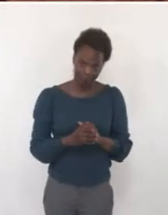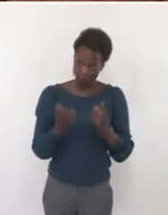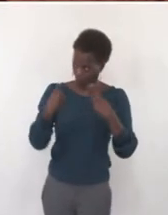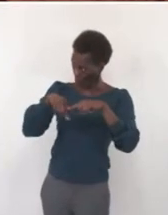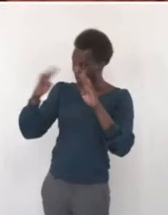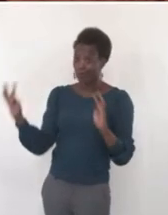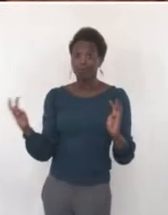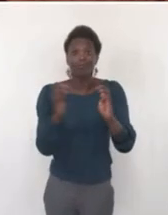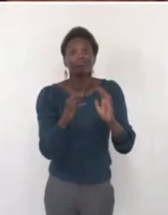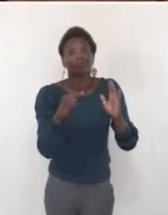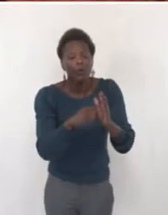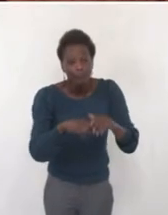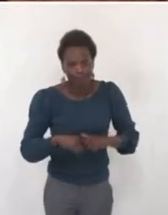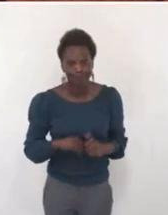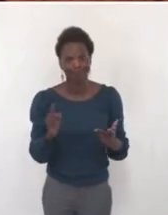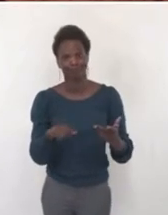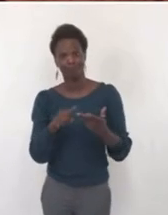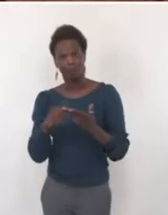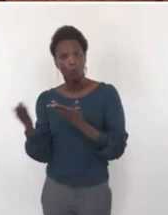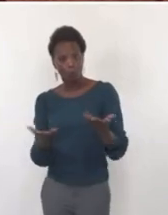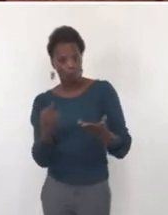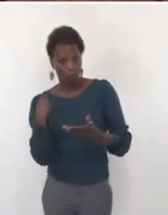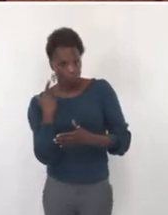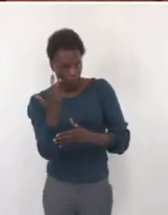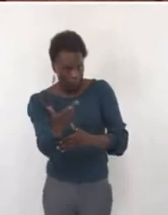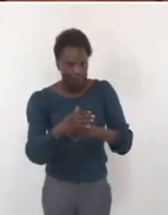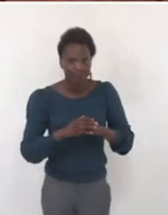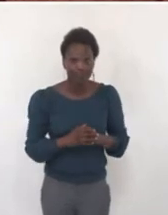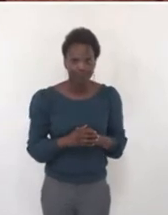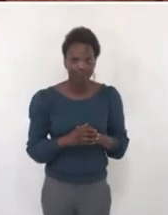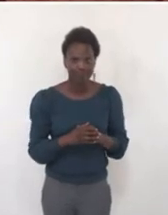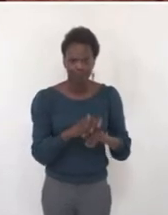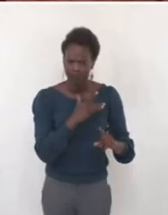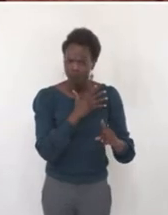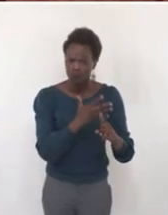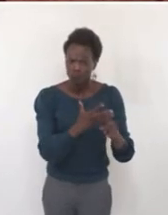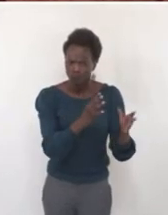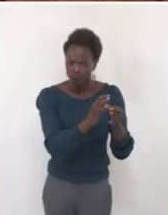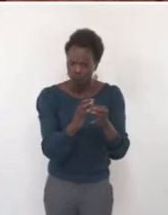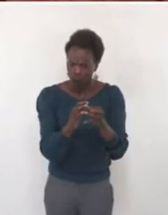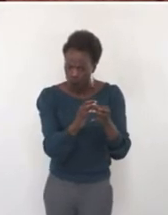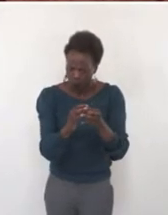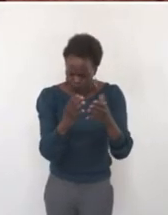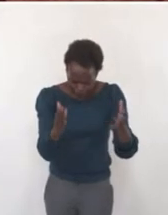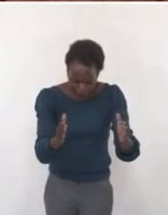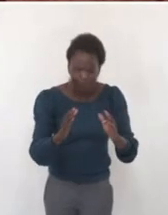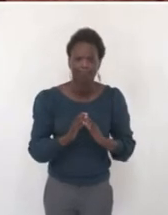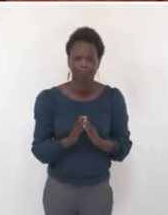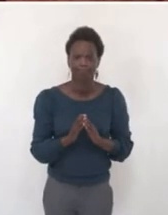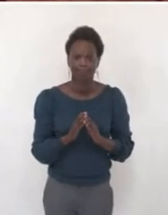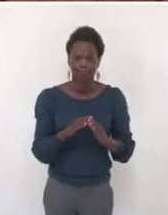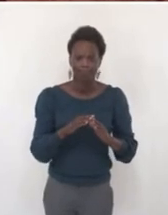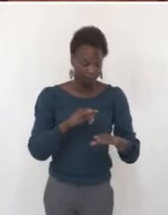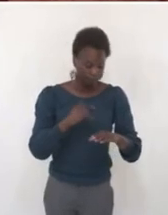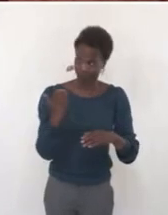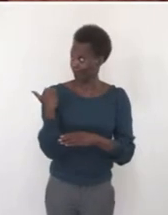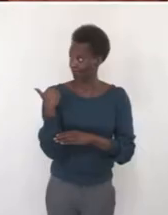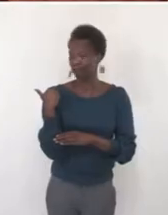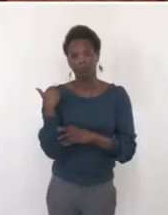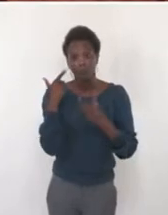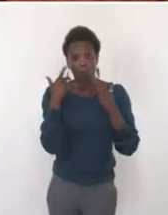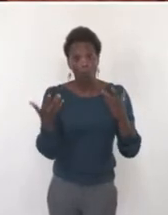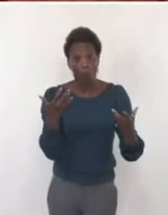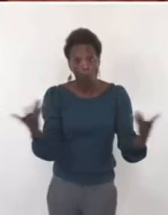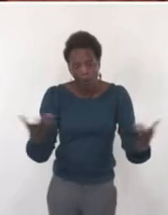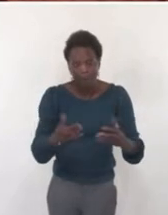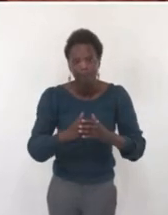enfin, troisième proposition, qui est liée à tout ça, bien qu'indirectement. Je crois que les heures qu'on vient de vivre nous ont montré